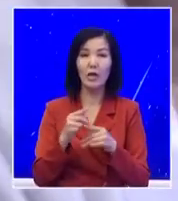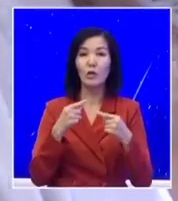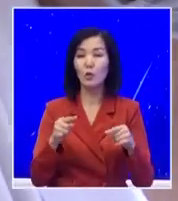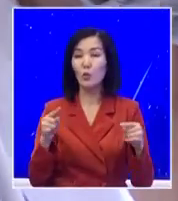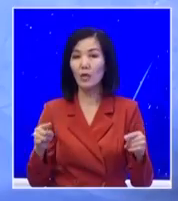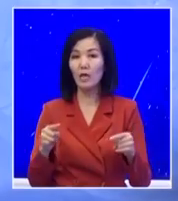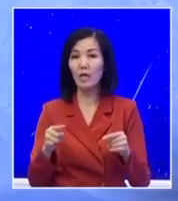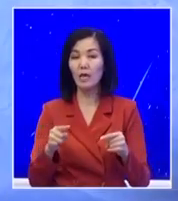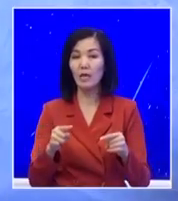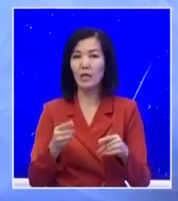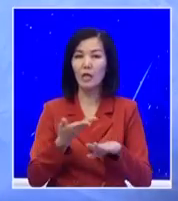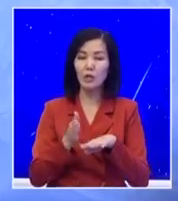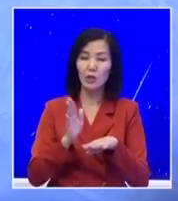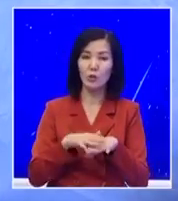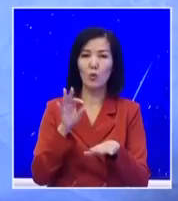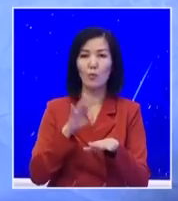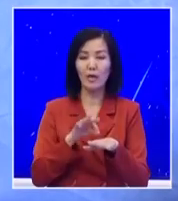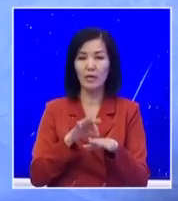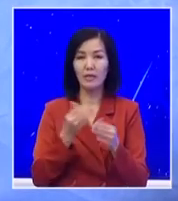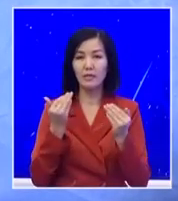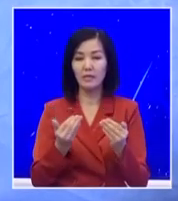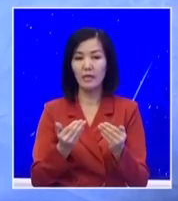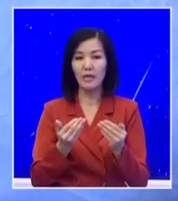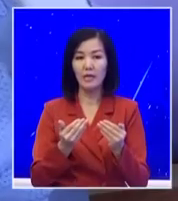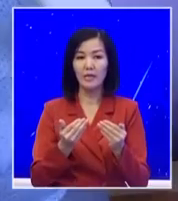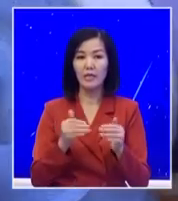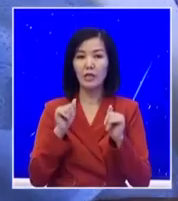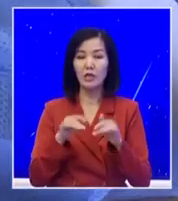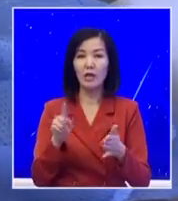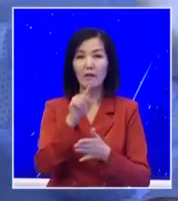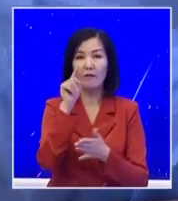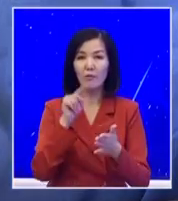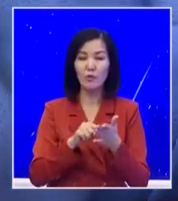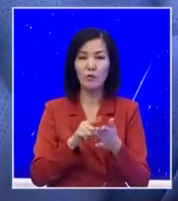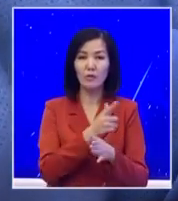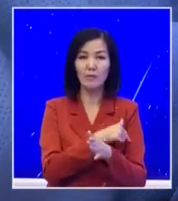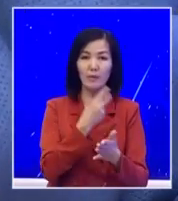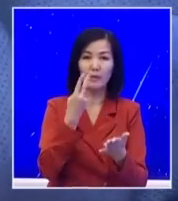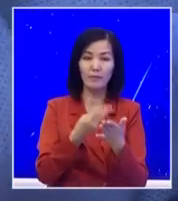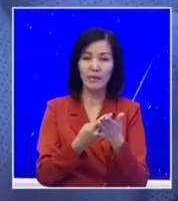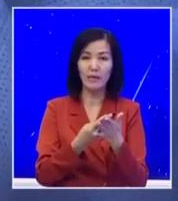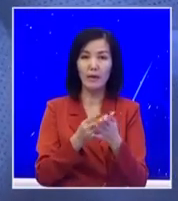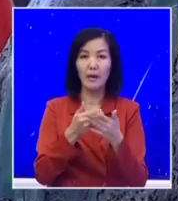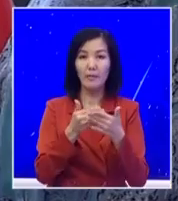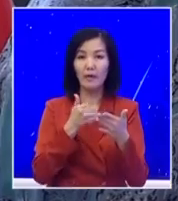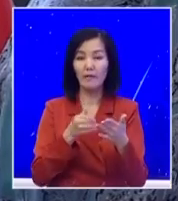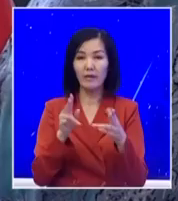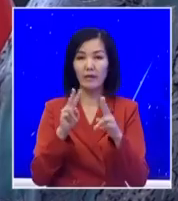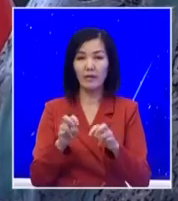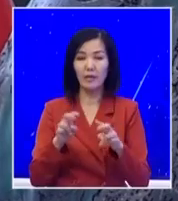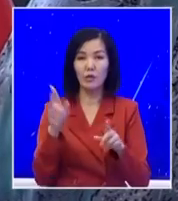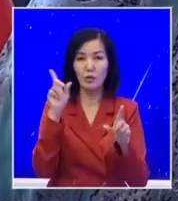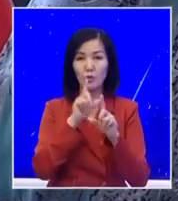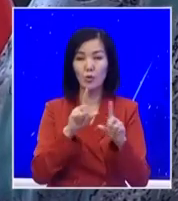врачей, консультирует тяжелобольных, которые нуждаются в консилиуме, решает вопросы госпитализации, а также проводит профилактические работы в школьных